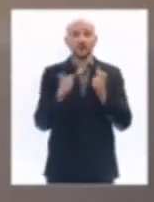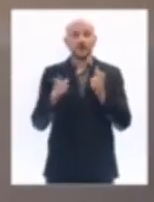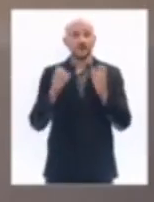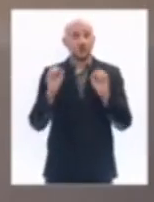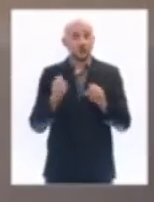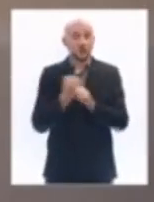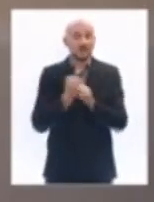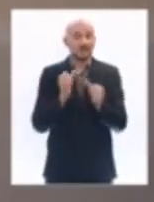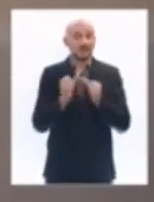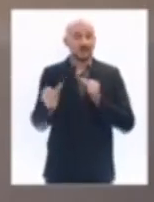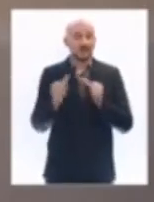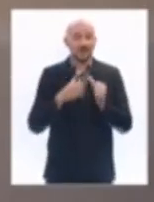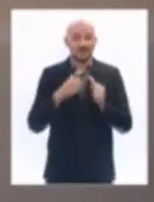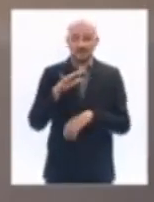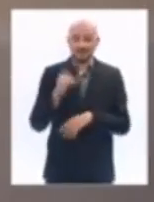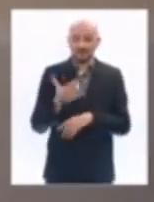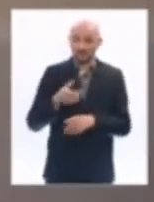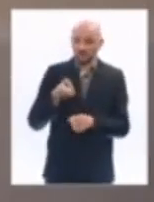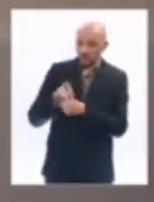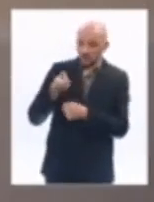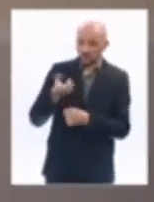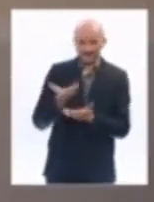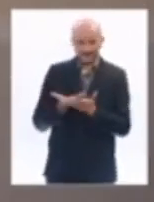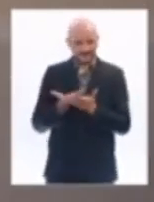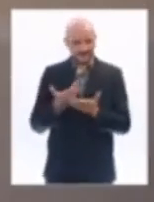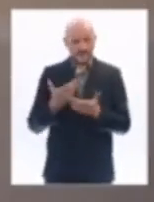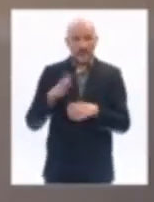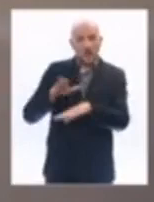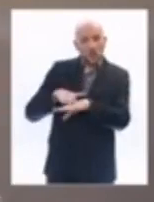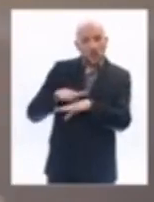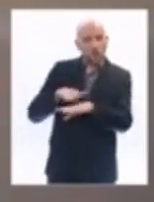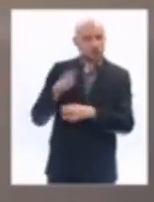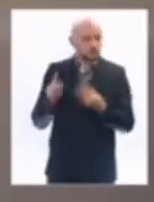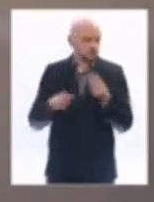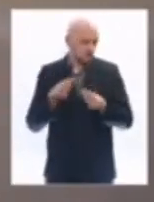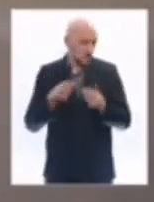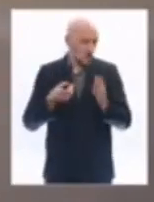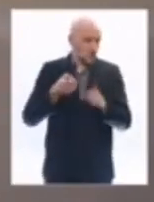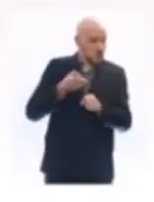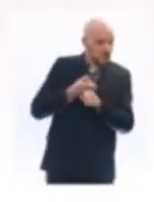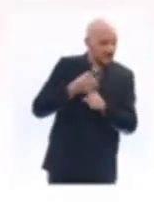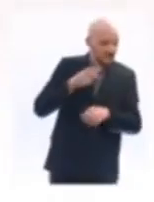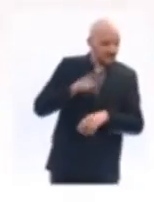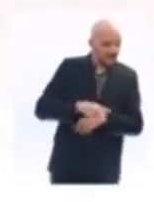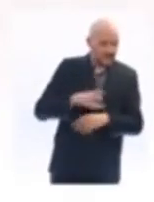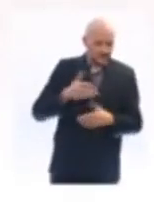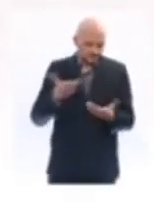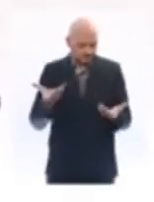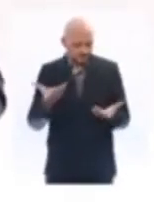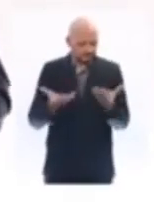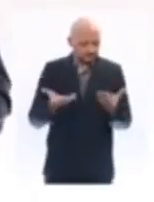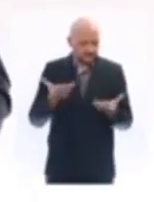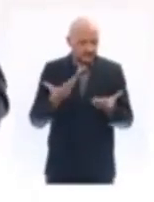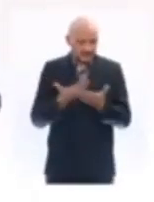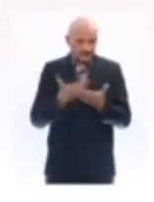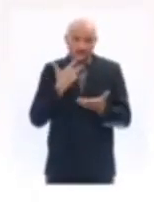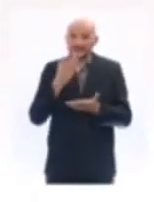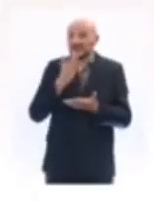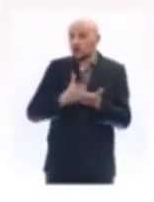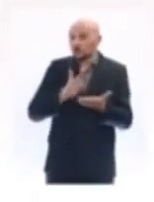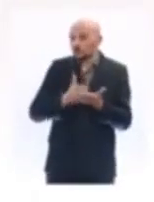fallu au moins 3 semaines pour avoir les premiers signes concernant une décrue du nombre de